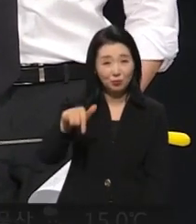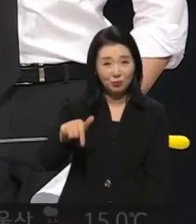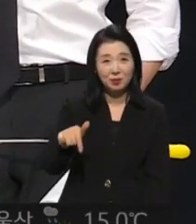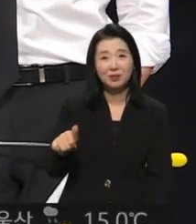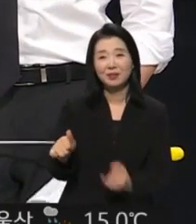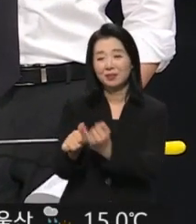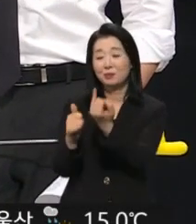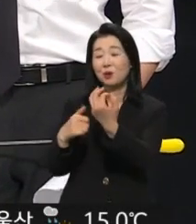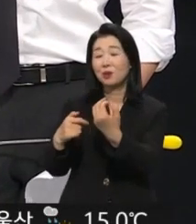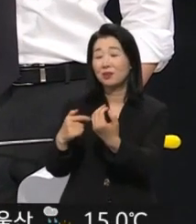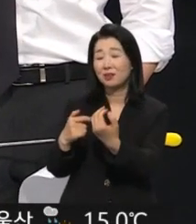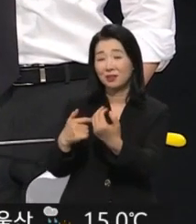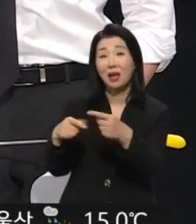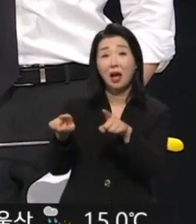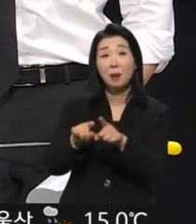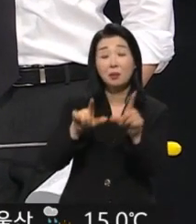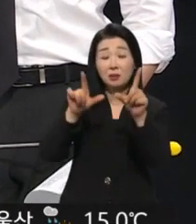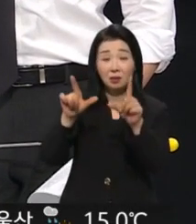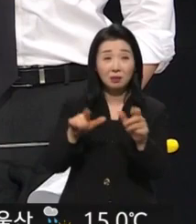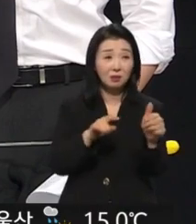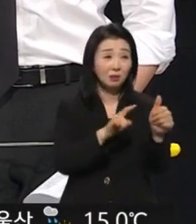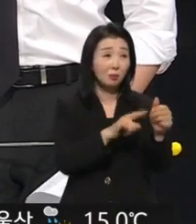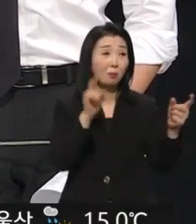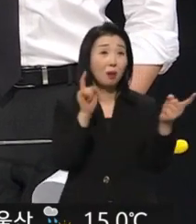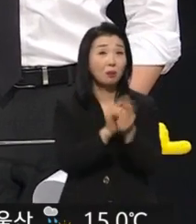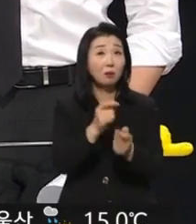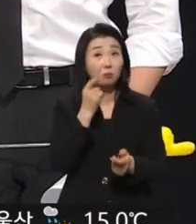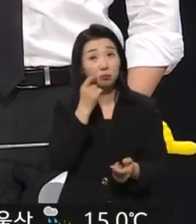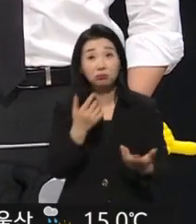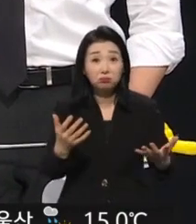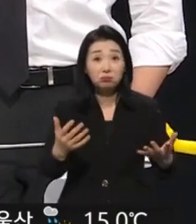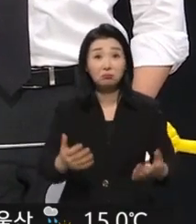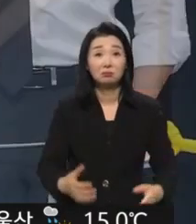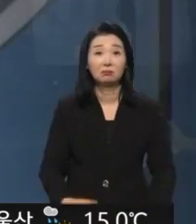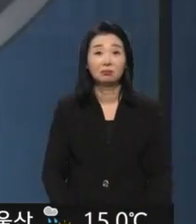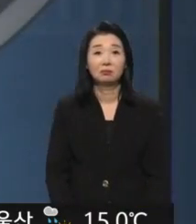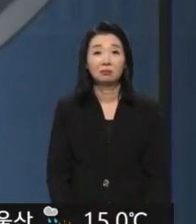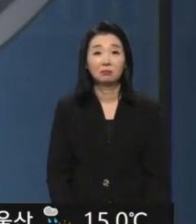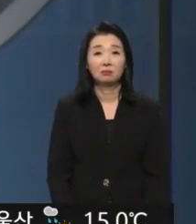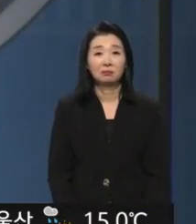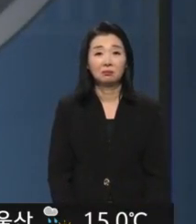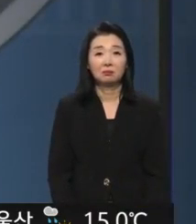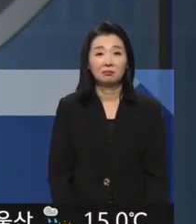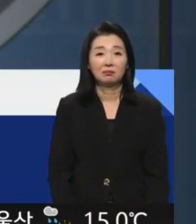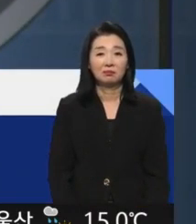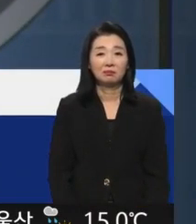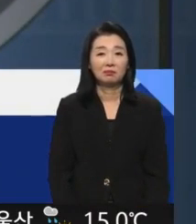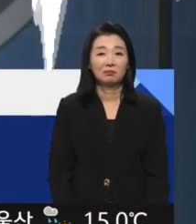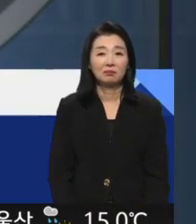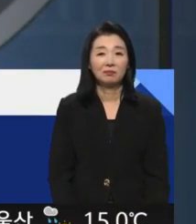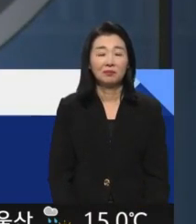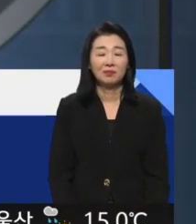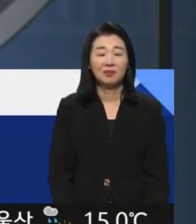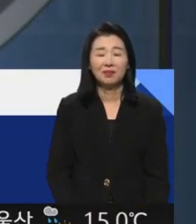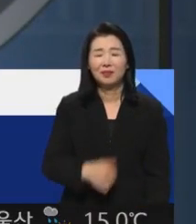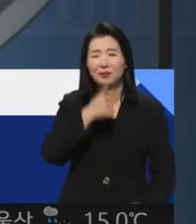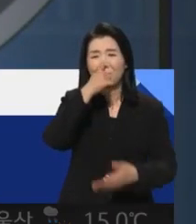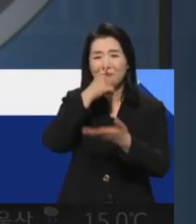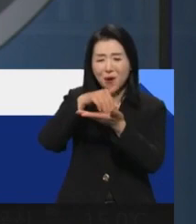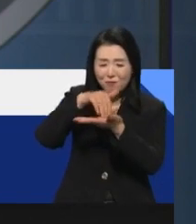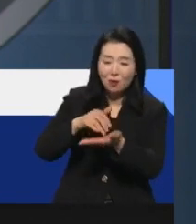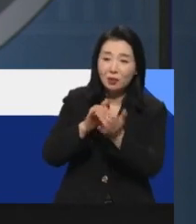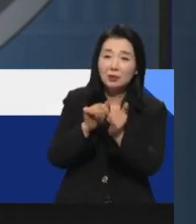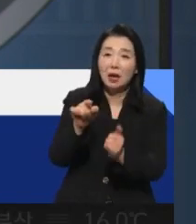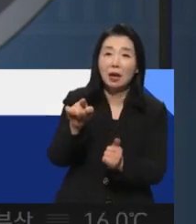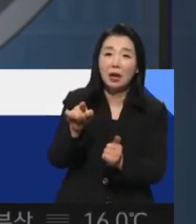여사와도 같이 사는데 이 대표를 못 만날 이유는 없다고 비꼬았는데요. 더 중범죄자라고 지금 받고 있는 김건희